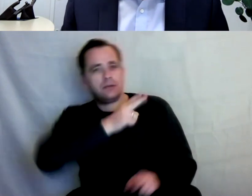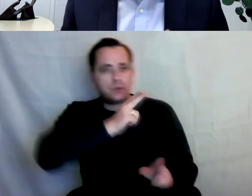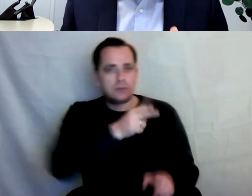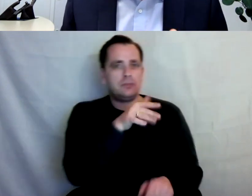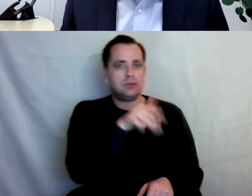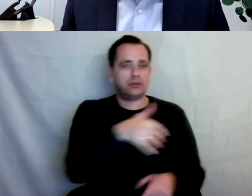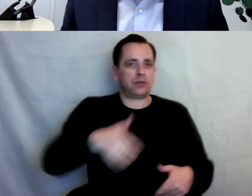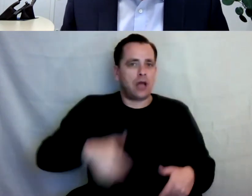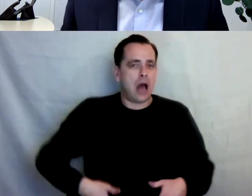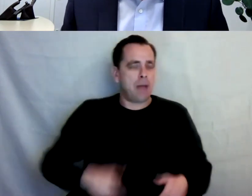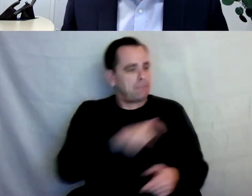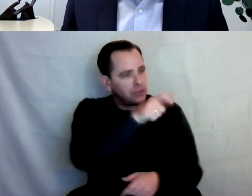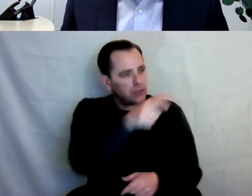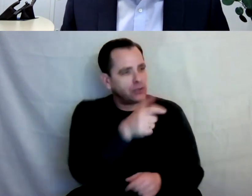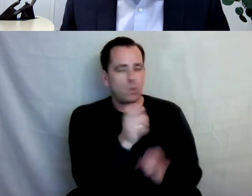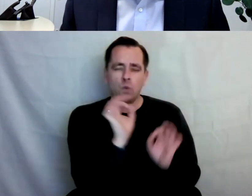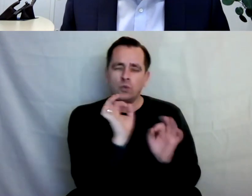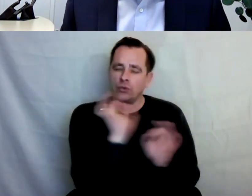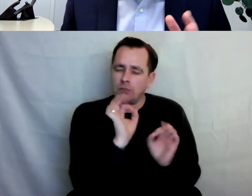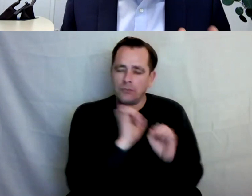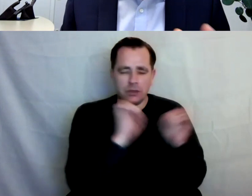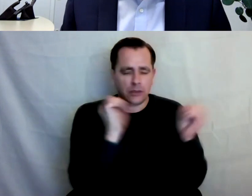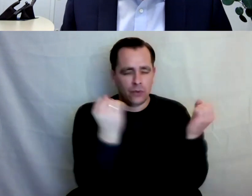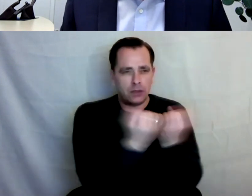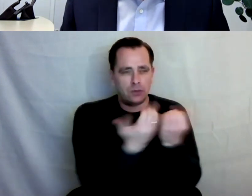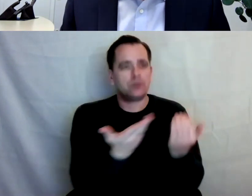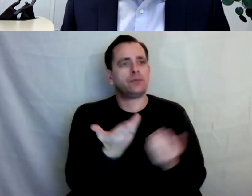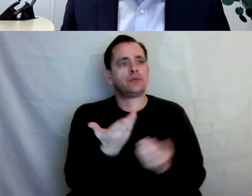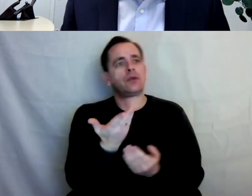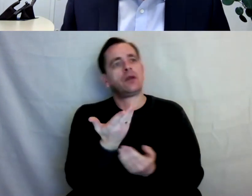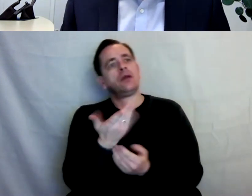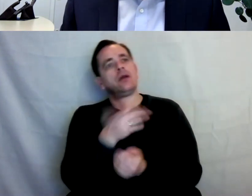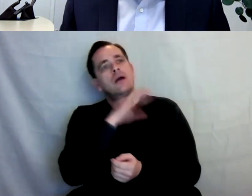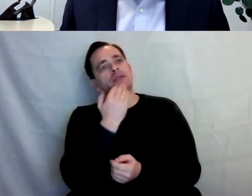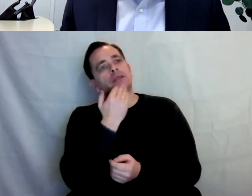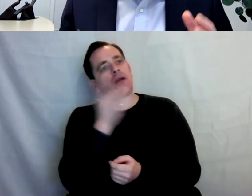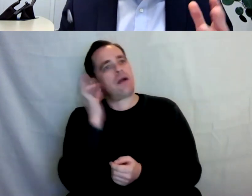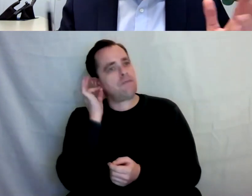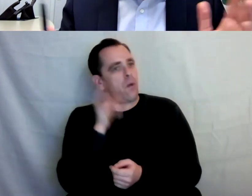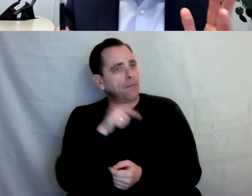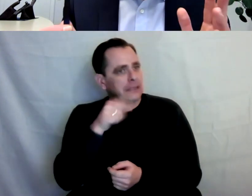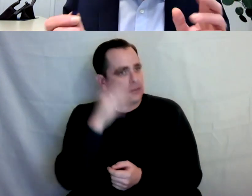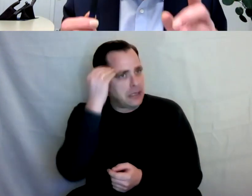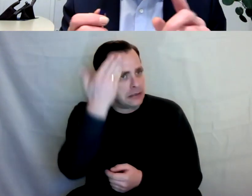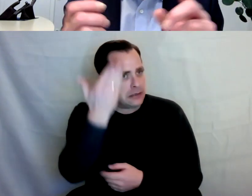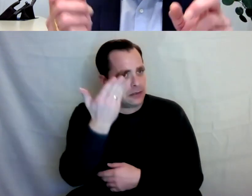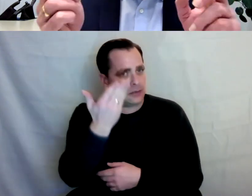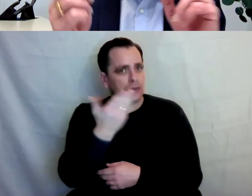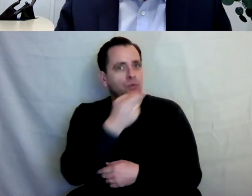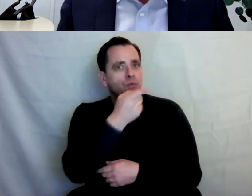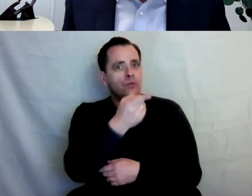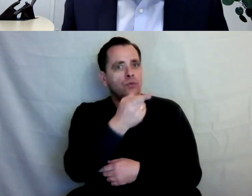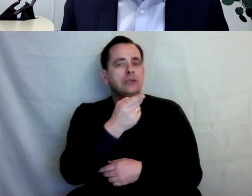gemacht. Was ich ganz interessant finde, Frau Priesemann, bei dem, was Sie jetzt dargestellt haben, ist nochmal auch noch einmal nicht nur